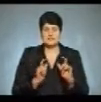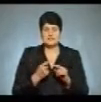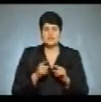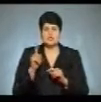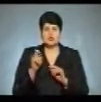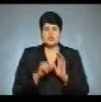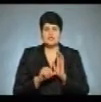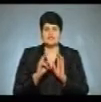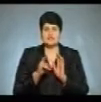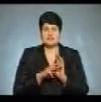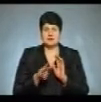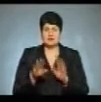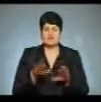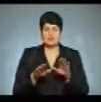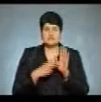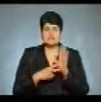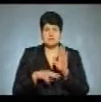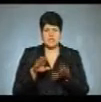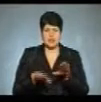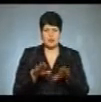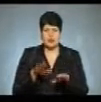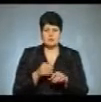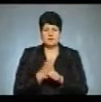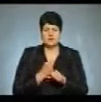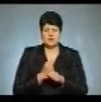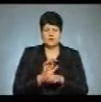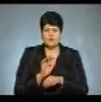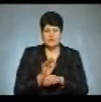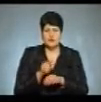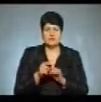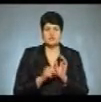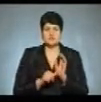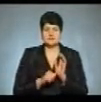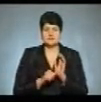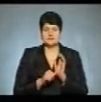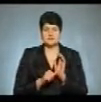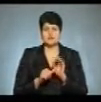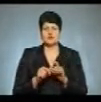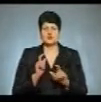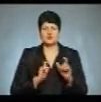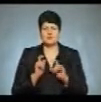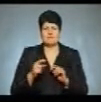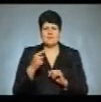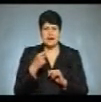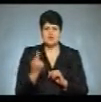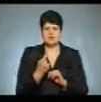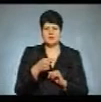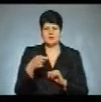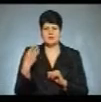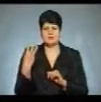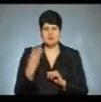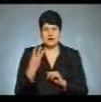квадратних метрів вагою 70 кілограмів. Виготовляли їх 60 студентів перших-третіх курсів протягом 30